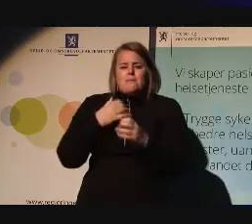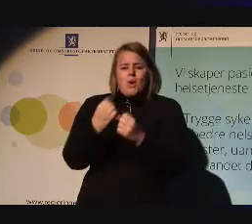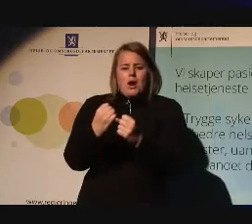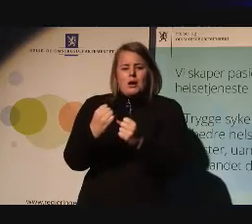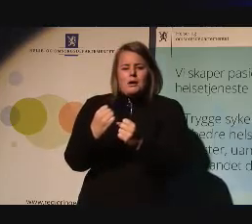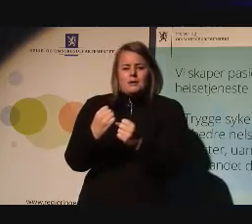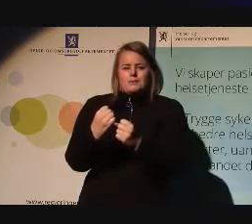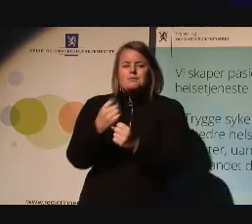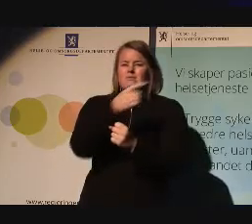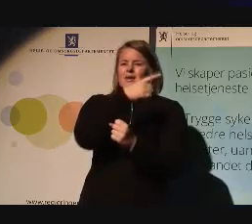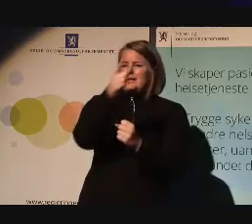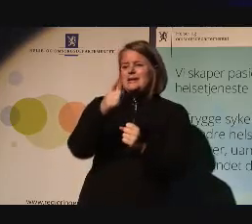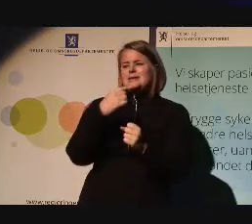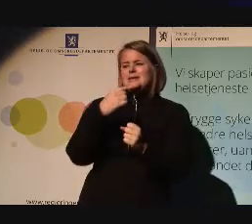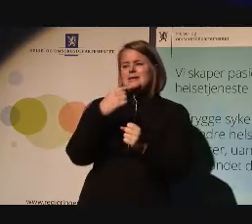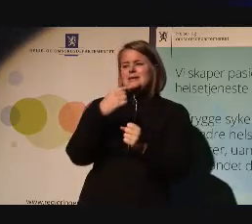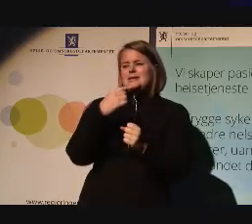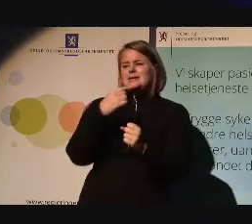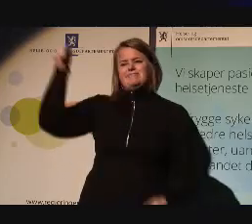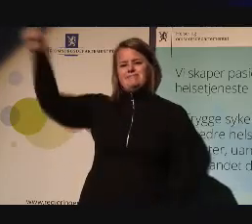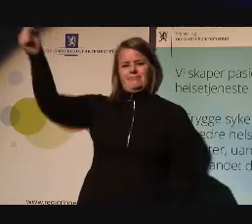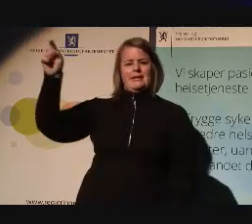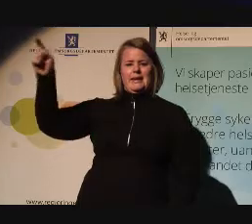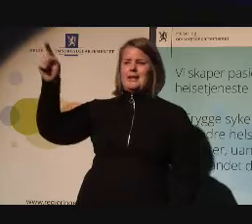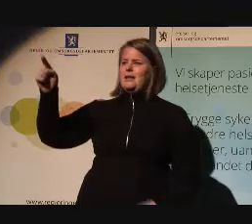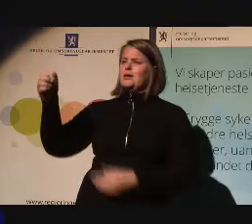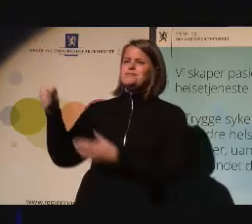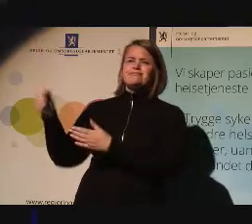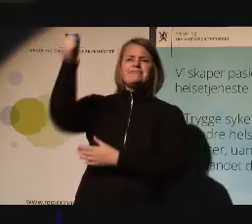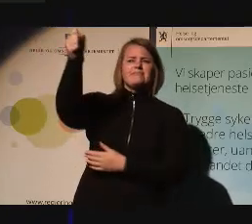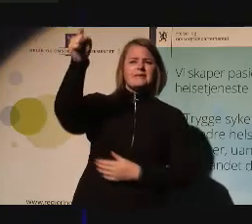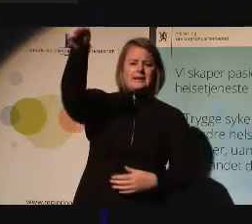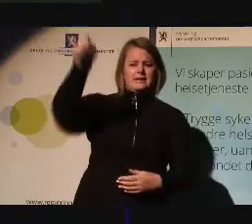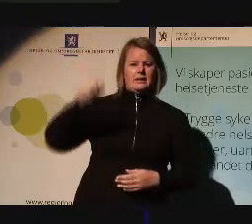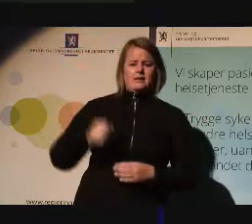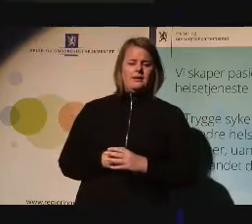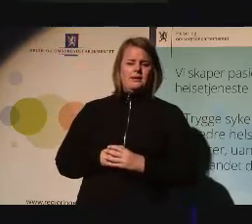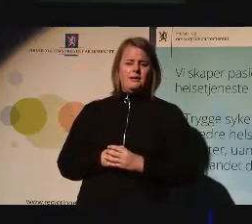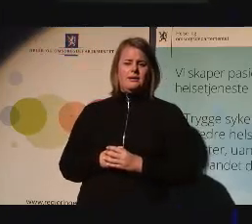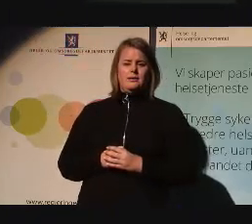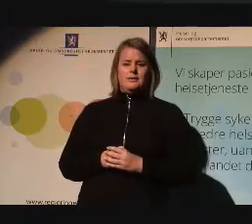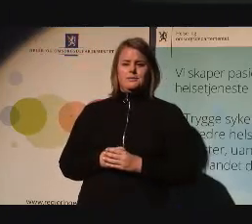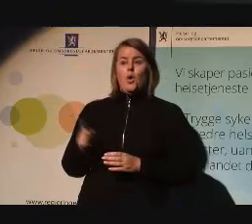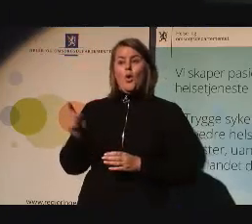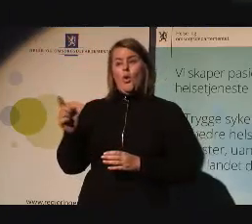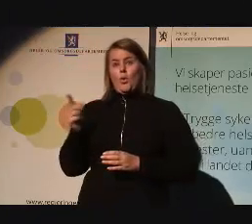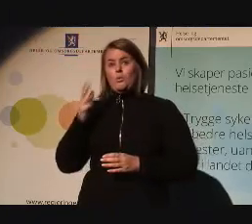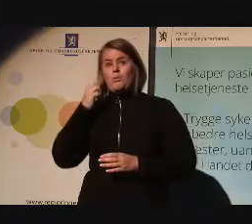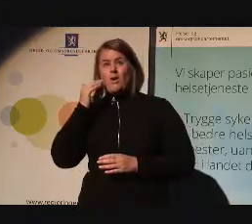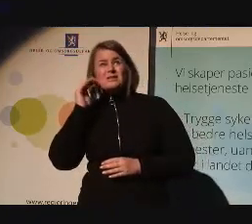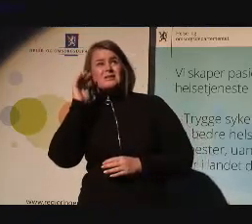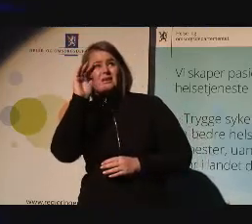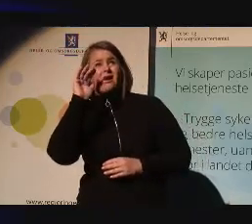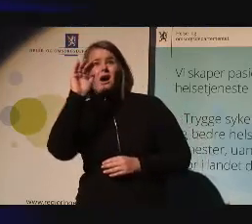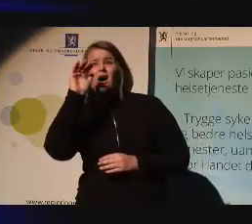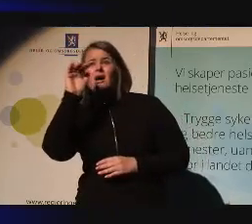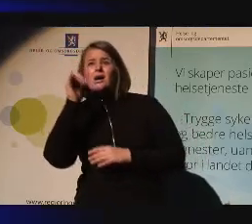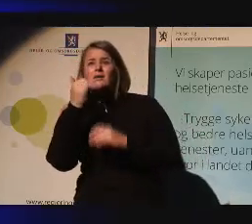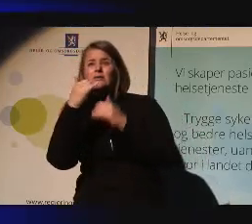steder. Og hun prøvde da altså å si fra på litt forskjellige måter,